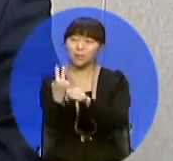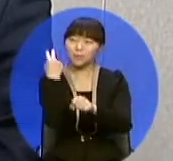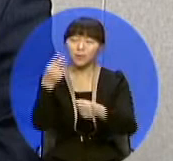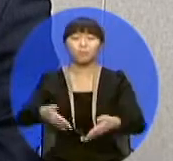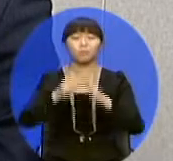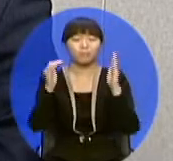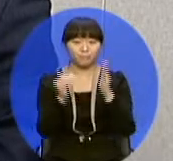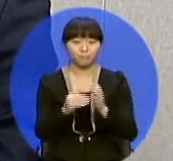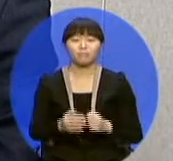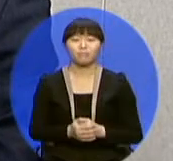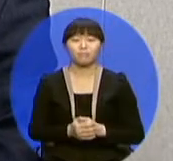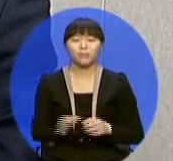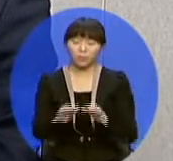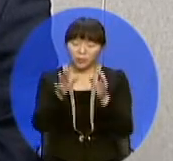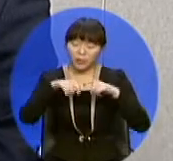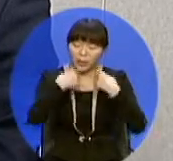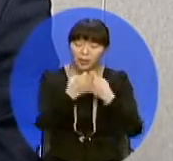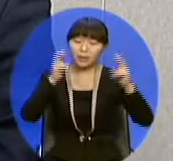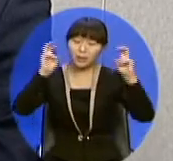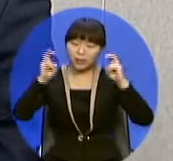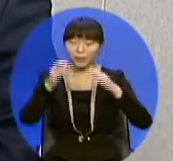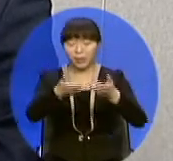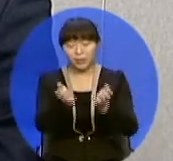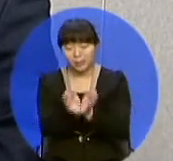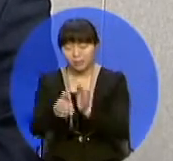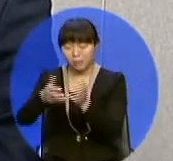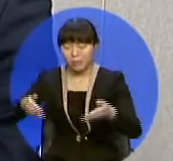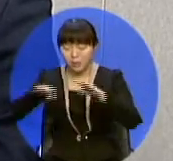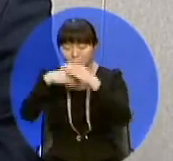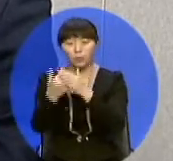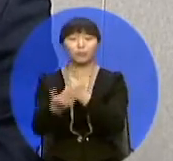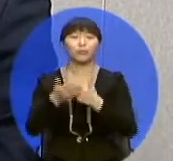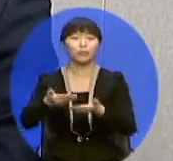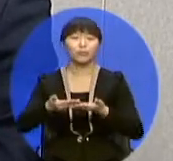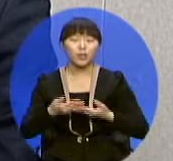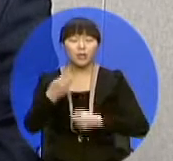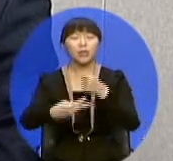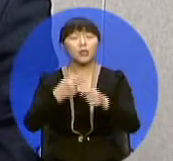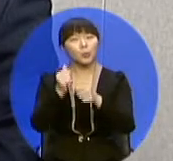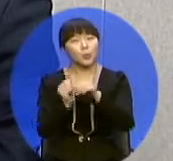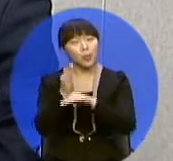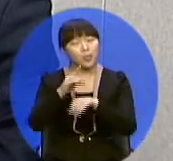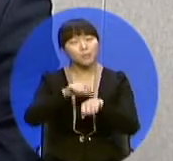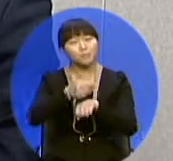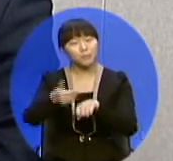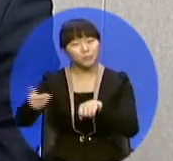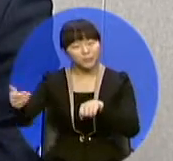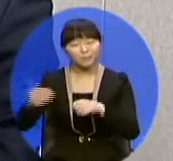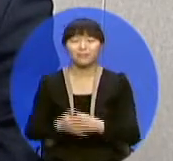만들었습니다. 네. 그동안 개인, 기업, 단체, 기관들이 많이 후원을 해주셔서 2년 좀 넘게